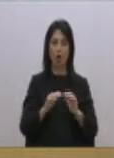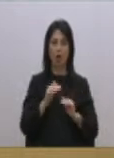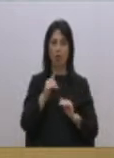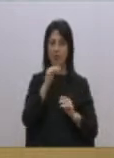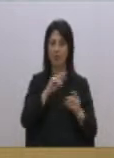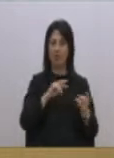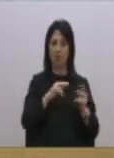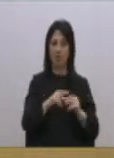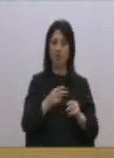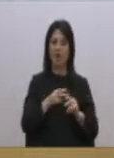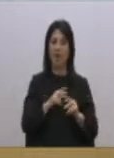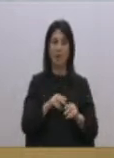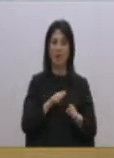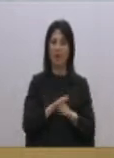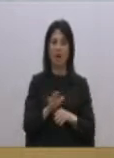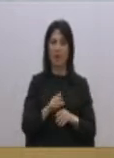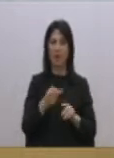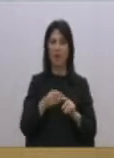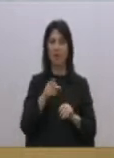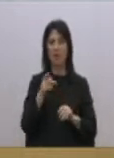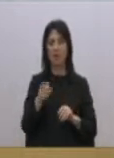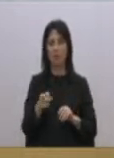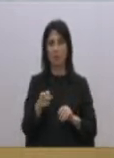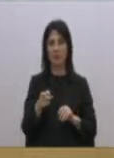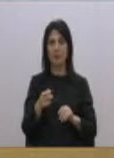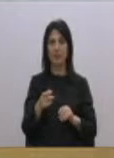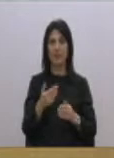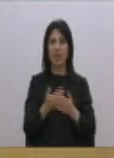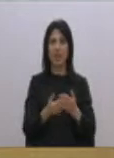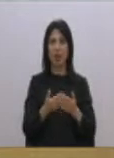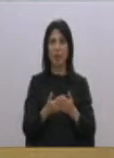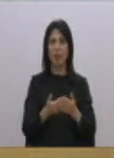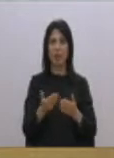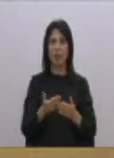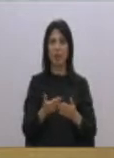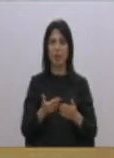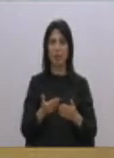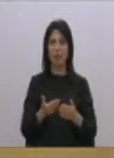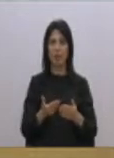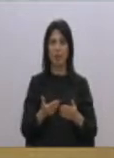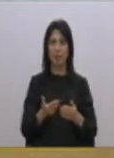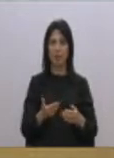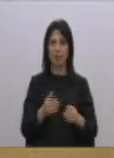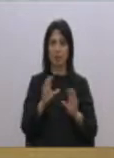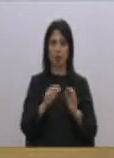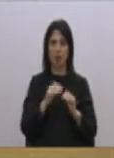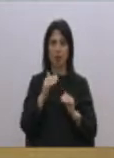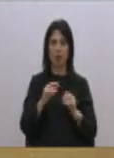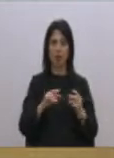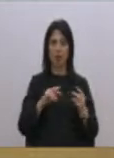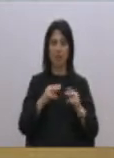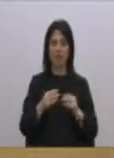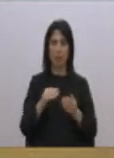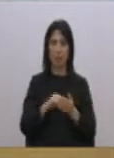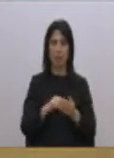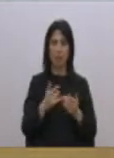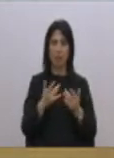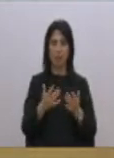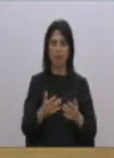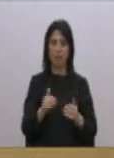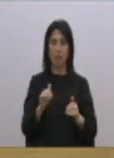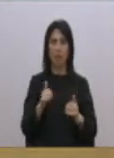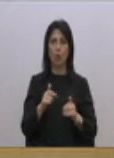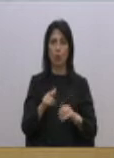ვერ შეცვლით და ამიტომ არასრულებთ იმ, ასე ვთქვათ, რეკომენდაციებს, რომლებიც კონსტიტუციურ ცვლილებებს მოითხოვს, რაც